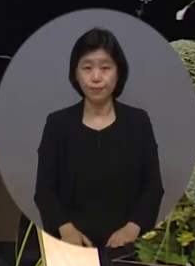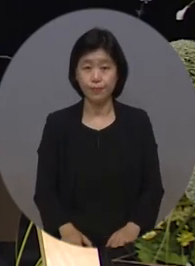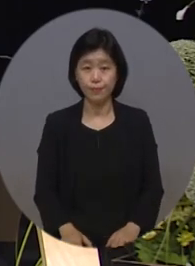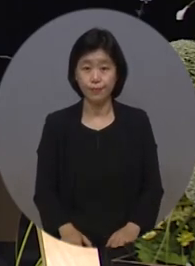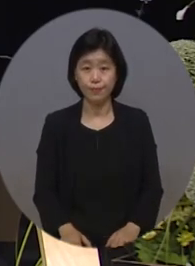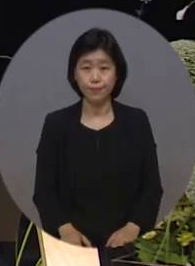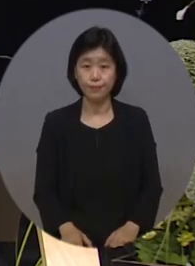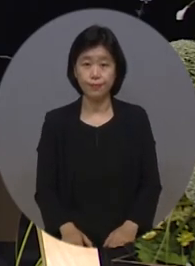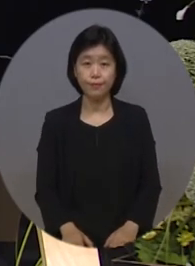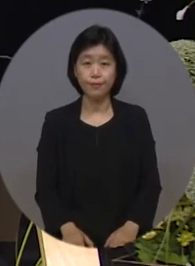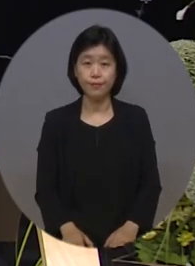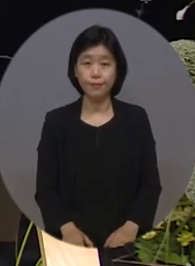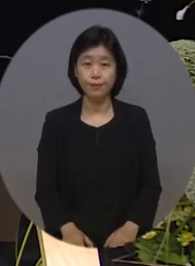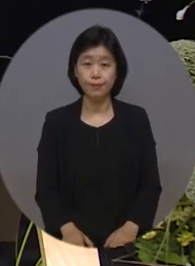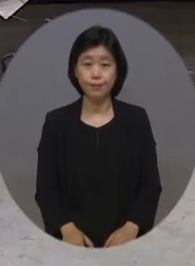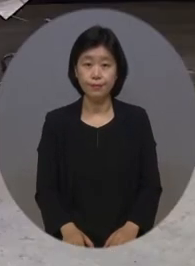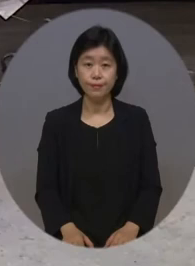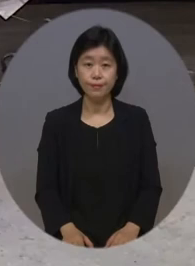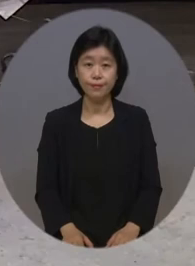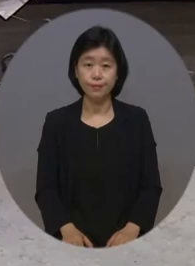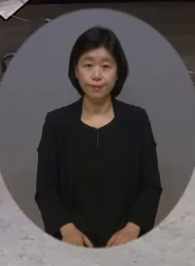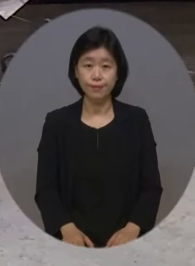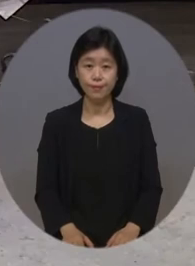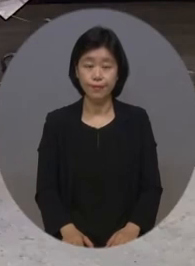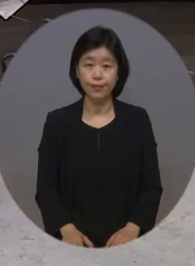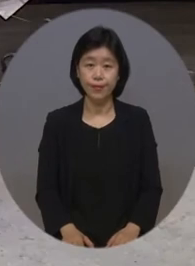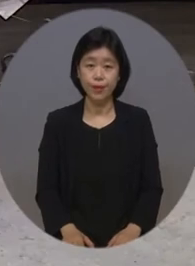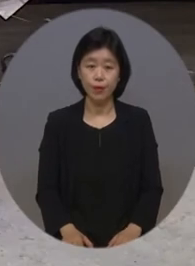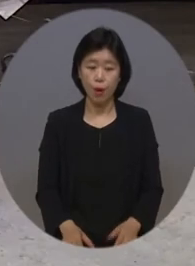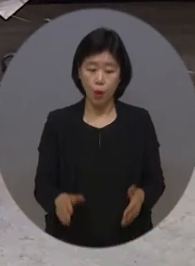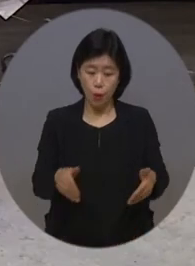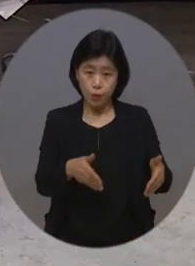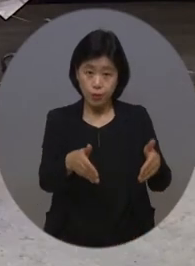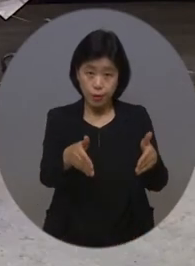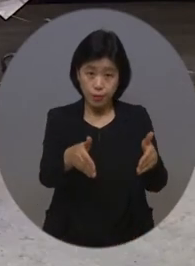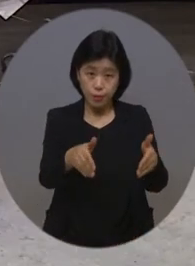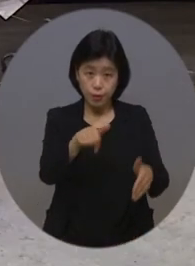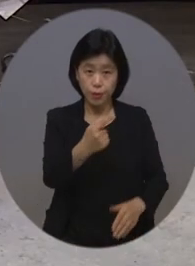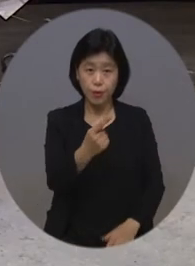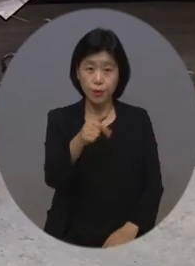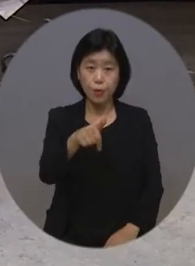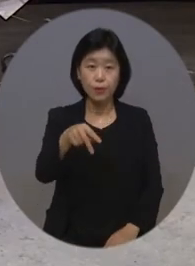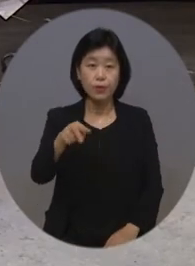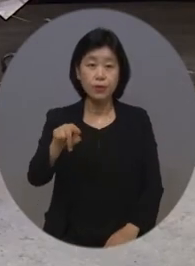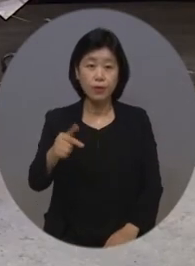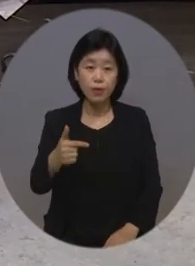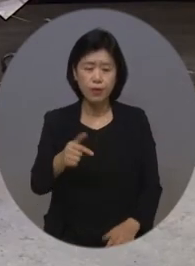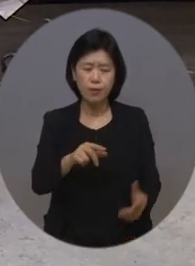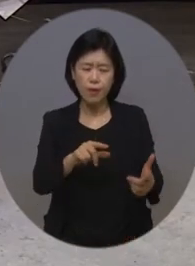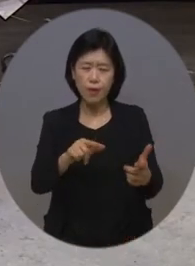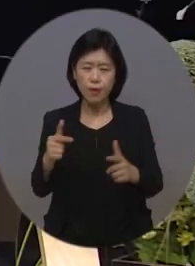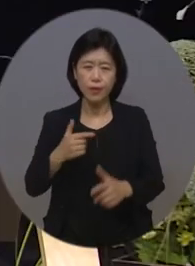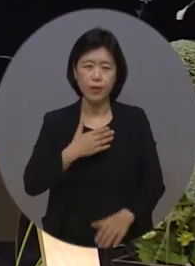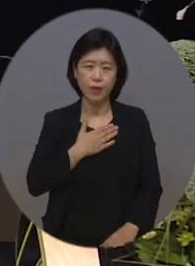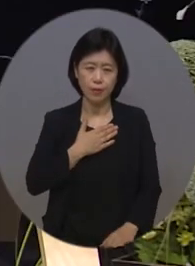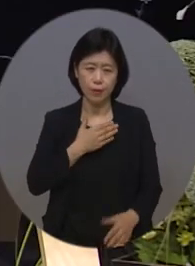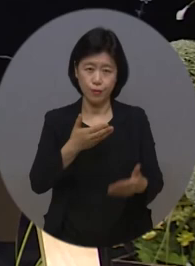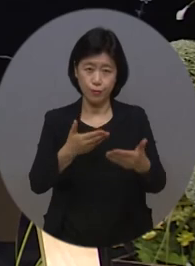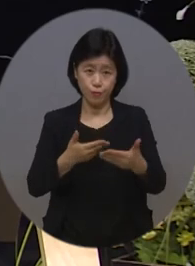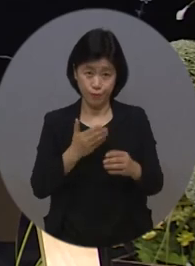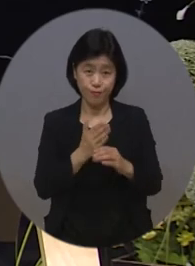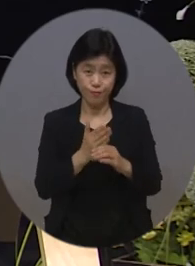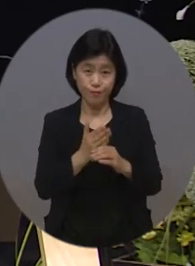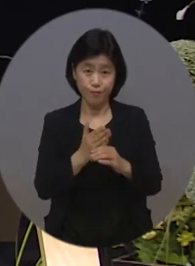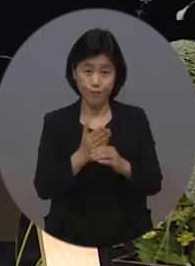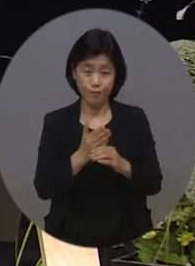시신의 마음을 잊을 수 없듯, 곡선은 우리에게 수많은 감정을 부여하고 있습니다. 곡선이